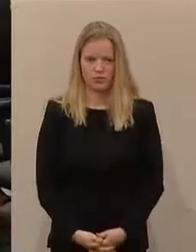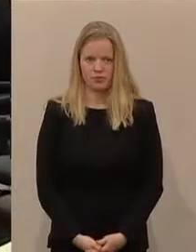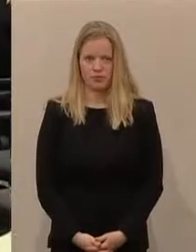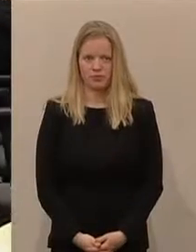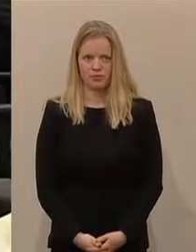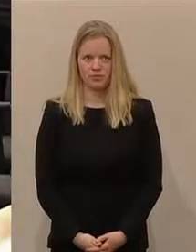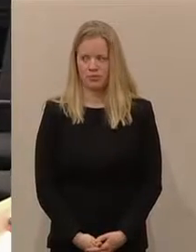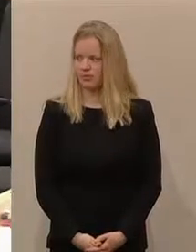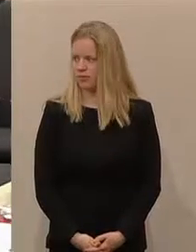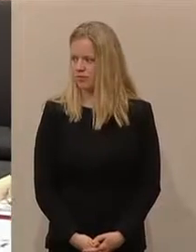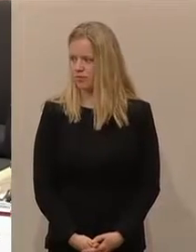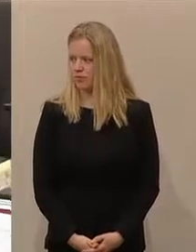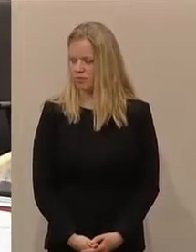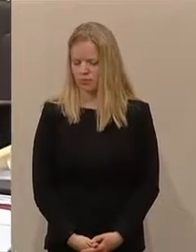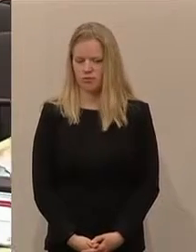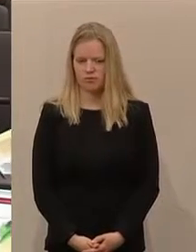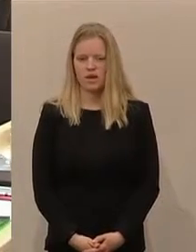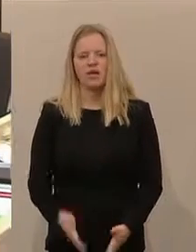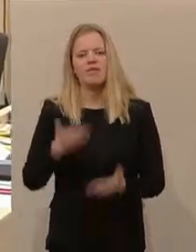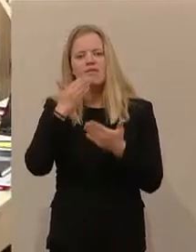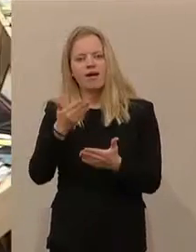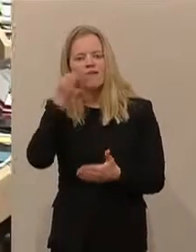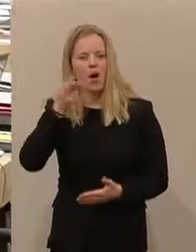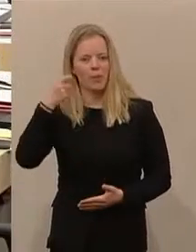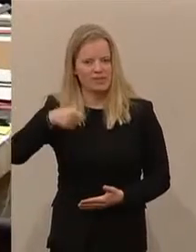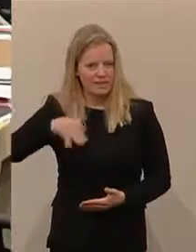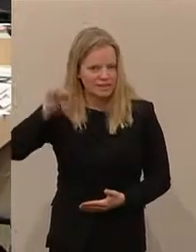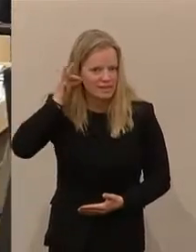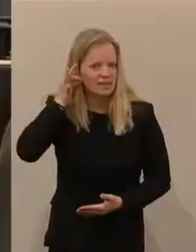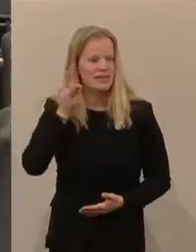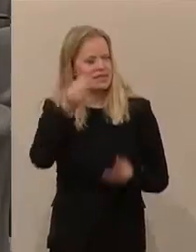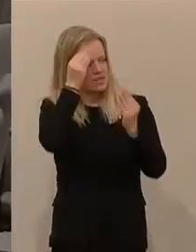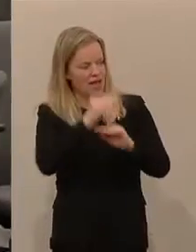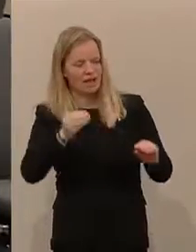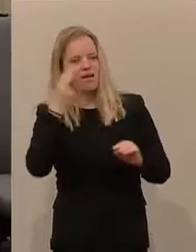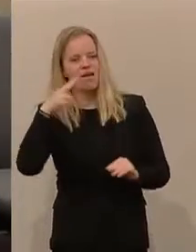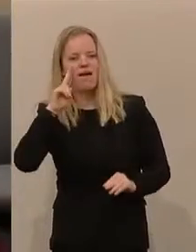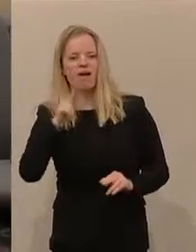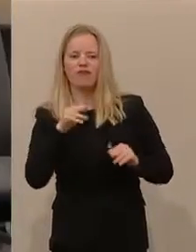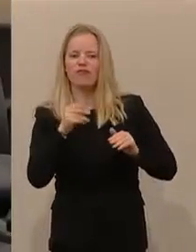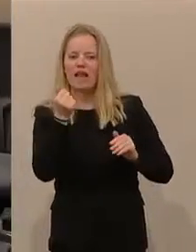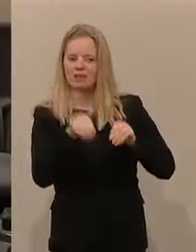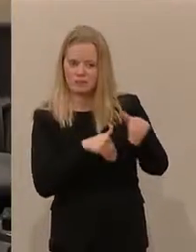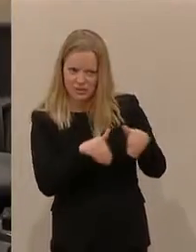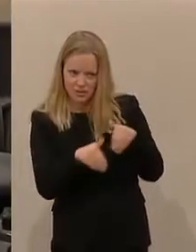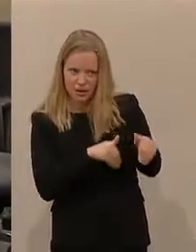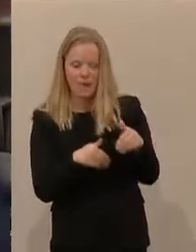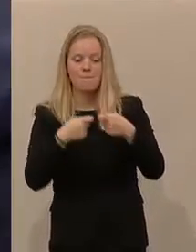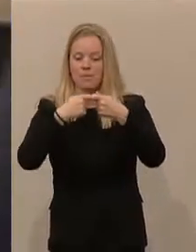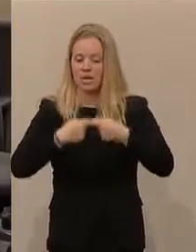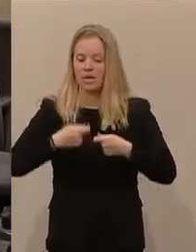Und als nächste Rednerin Angela Fichtinger von der ÖVP. Sehr geehrter Finanzminister, sehr geehrte Mitglieder